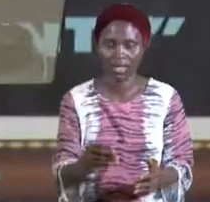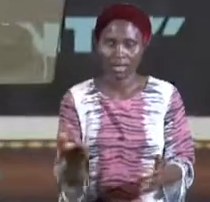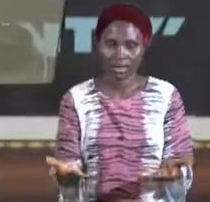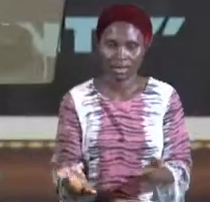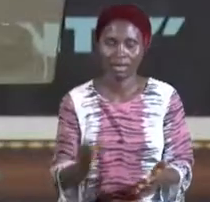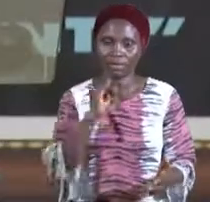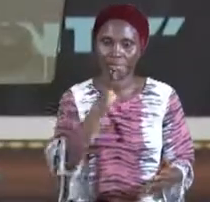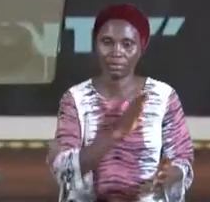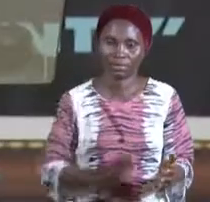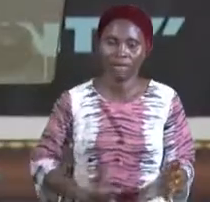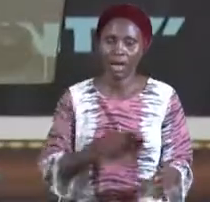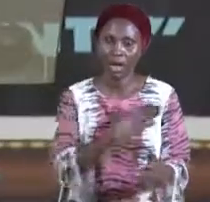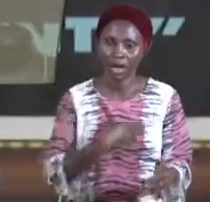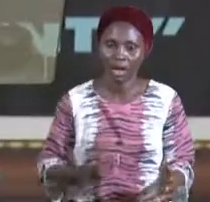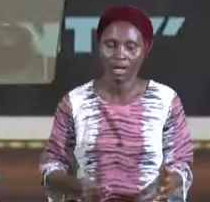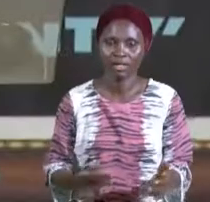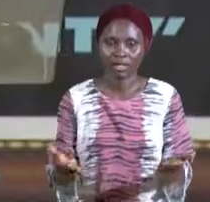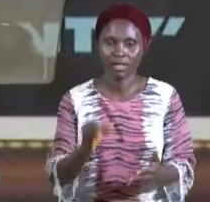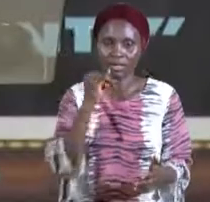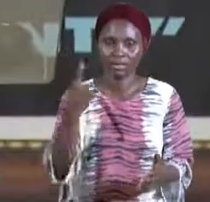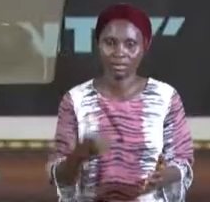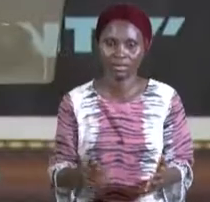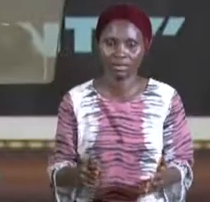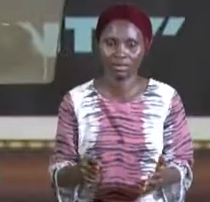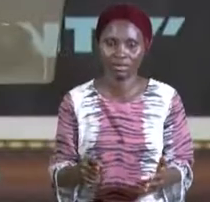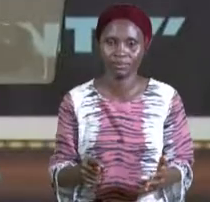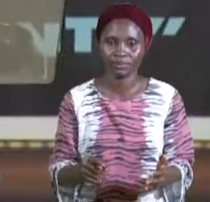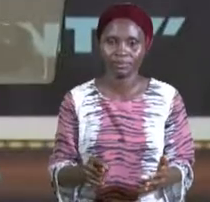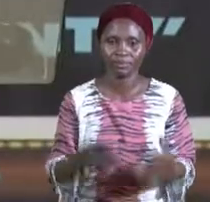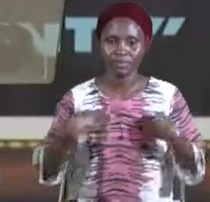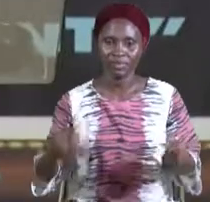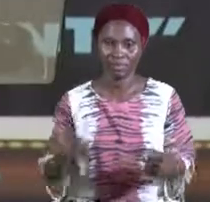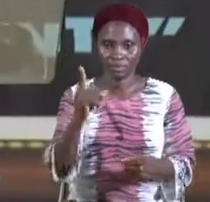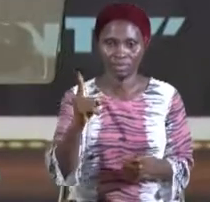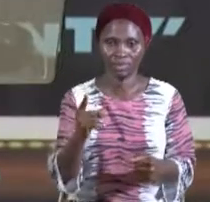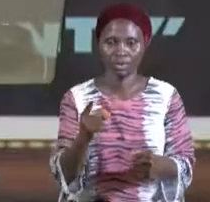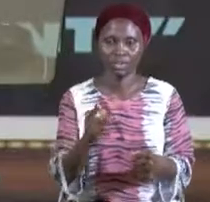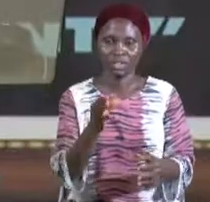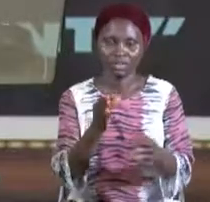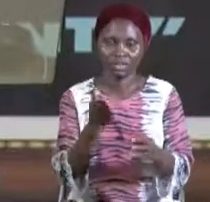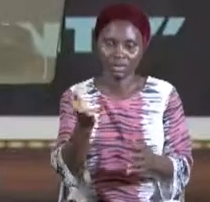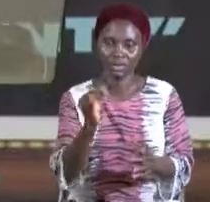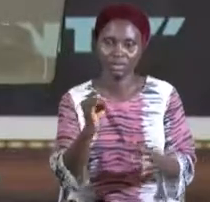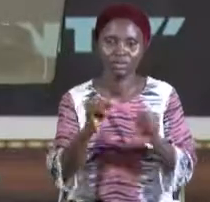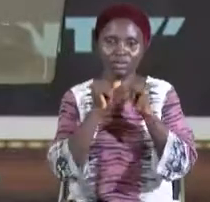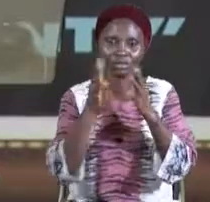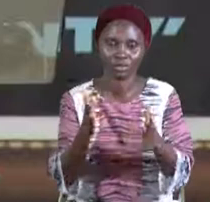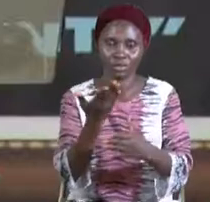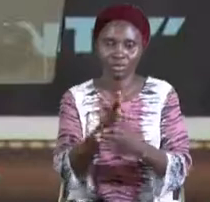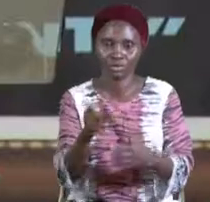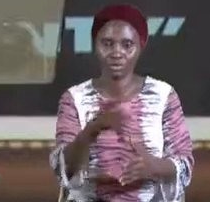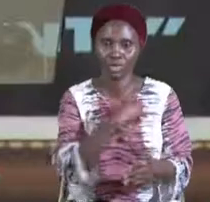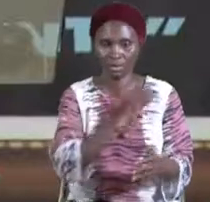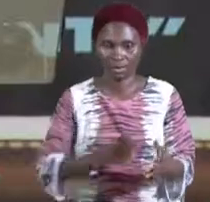Christ. Et voici celui qui est dans le besoin. Lorsqu'il y a personne entre toi et Christ, oh, quelque chose va arriver. Une explosion de